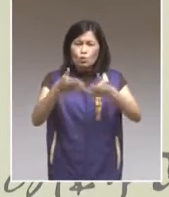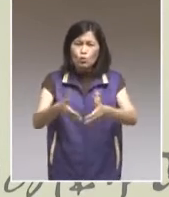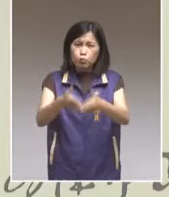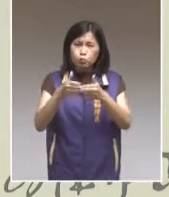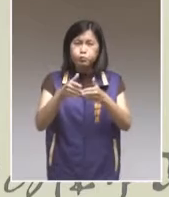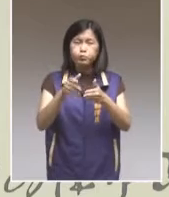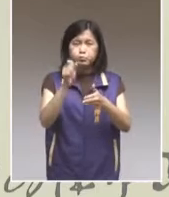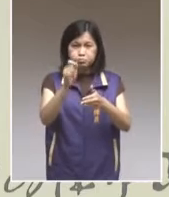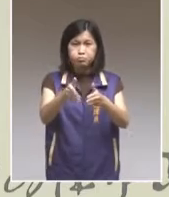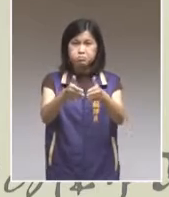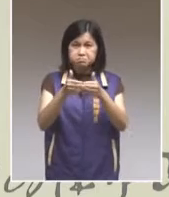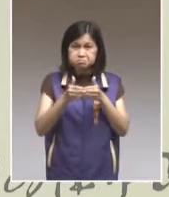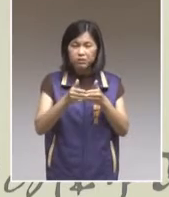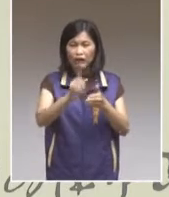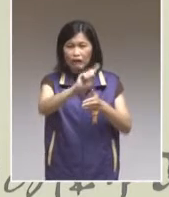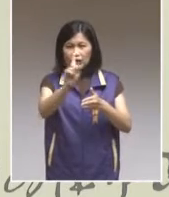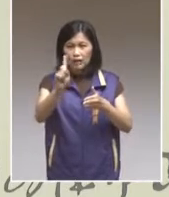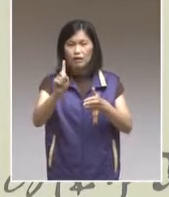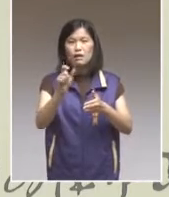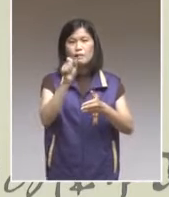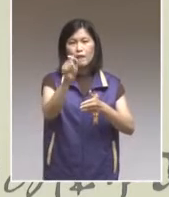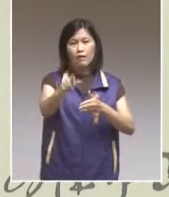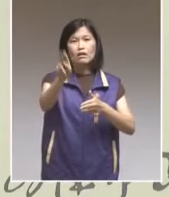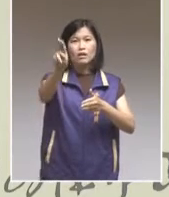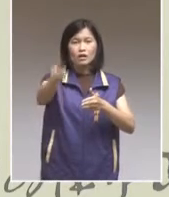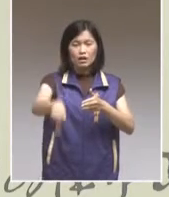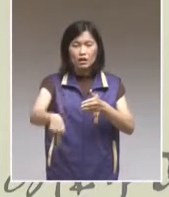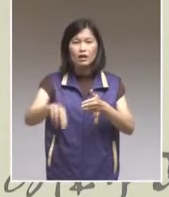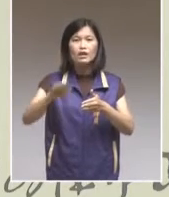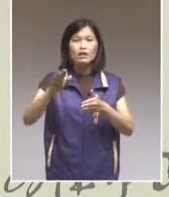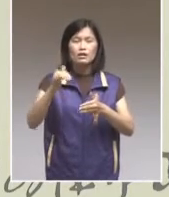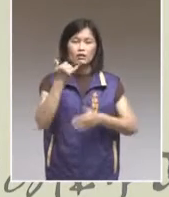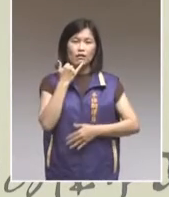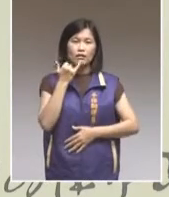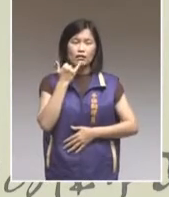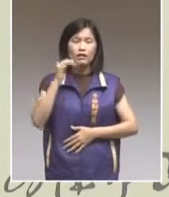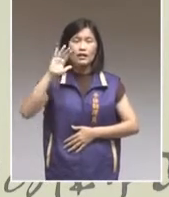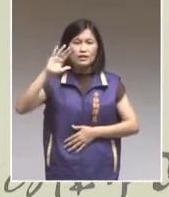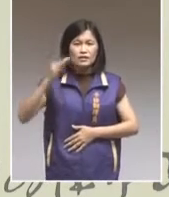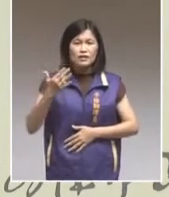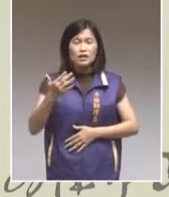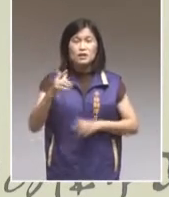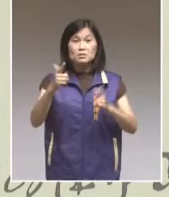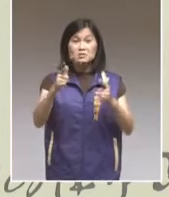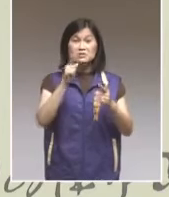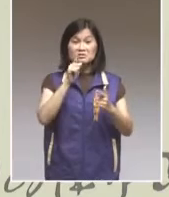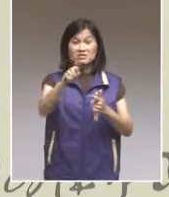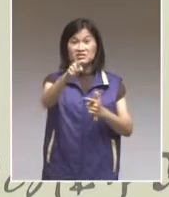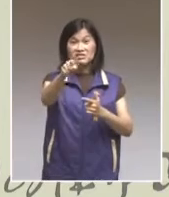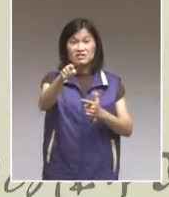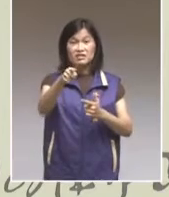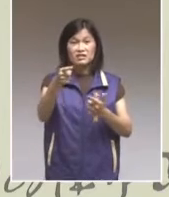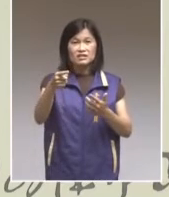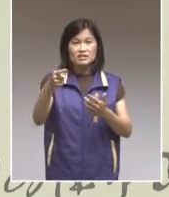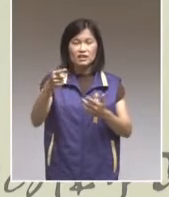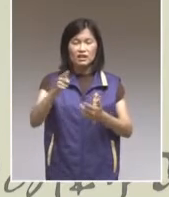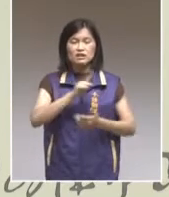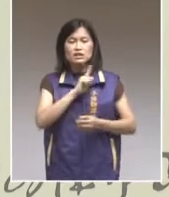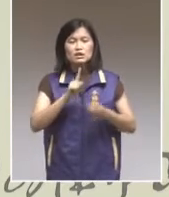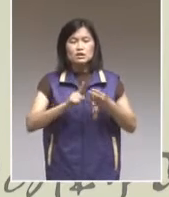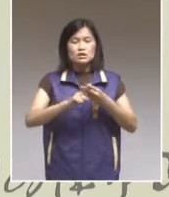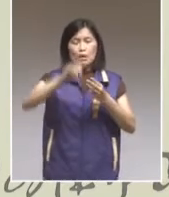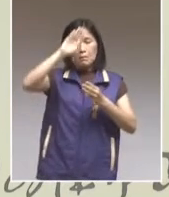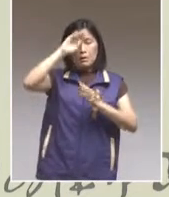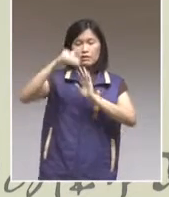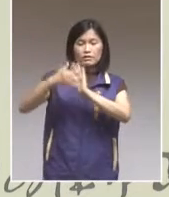买。好，你安尼较会使，唔是讲你自主防疫